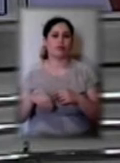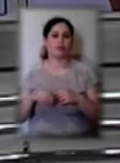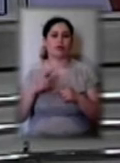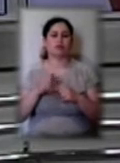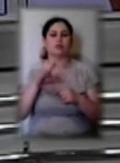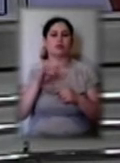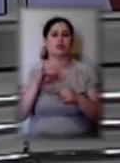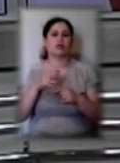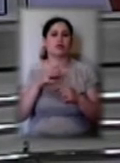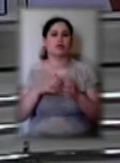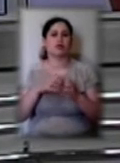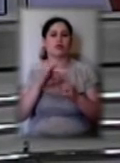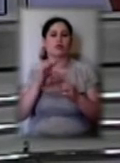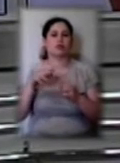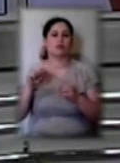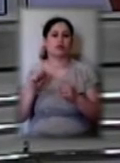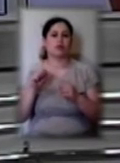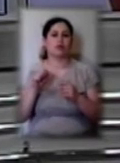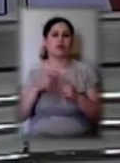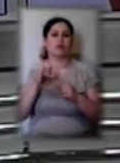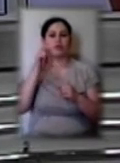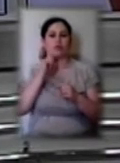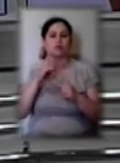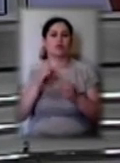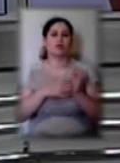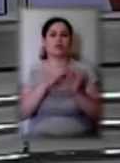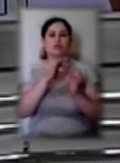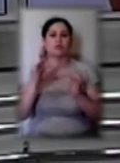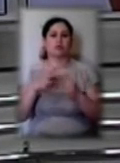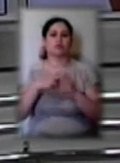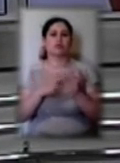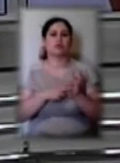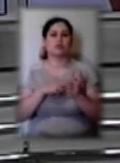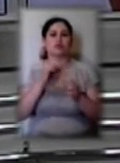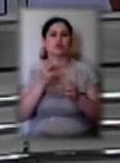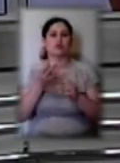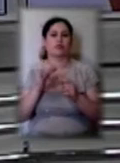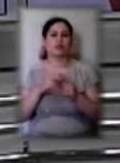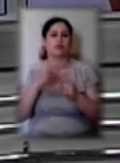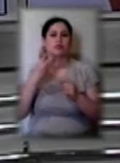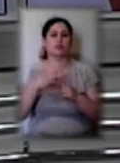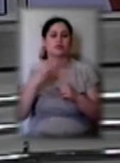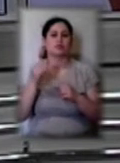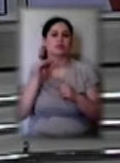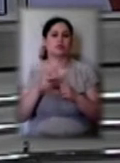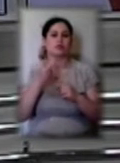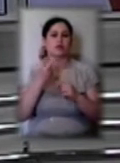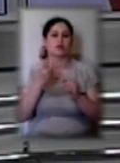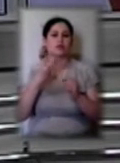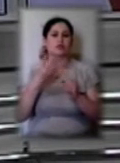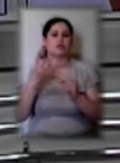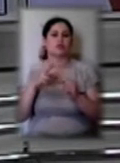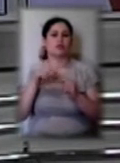Херсонської облдержадміністрації, в Україні на 9 годину 17 червня 33 234